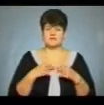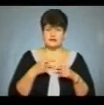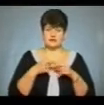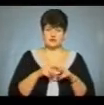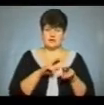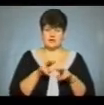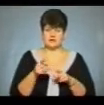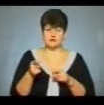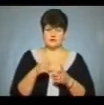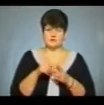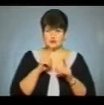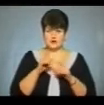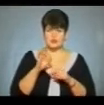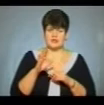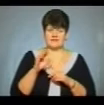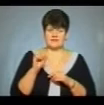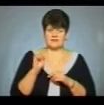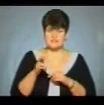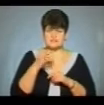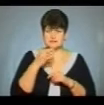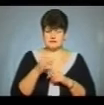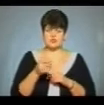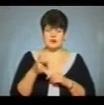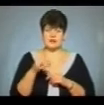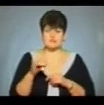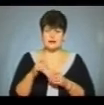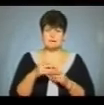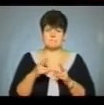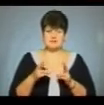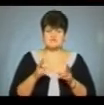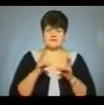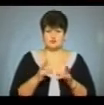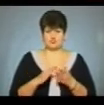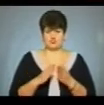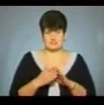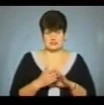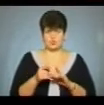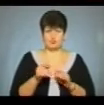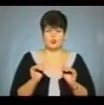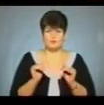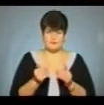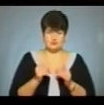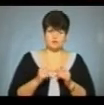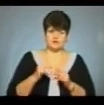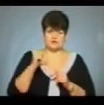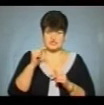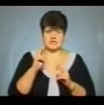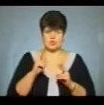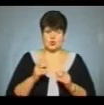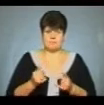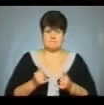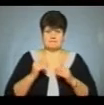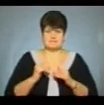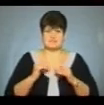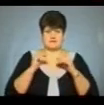технагляду Тернопільської міськради Олег Вітик повідомив, що Гаївський міст в аварійному стані, тому обмежувач висоти ніхто піднімати не